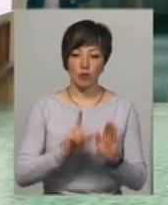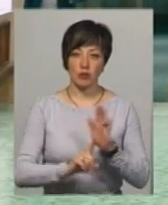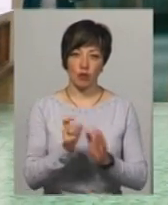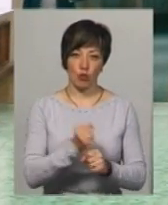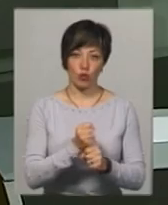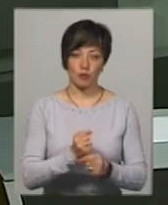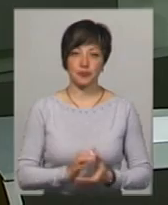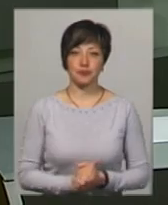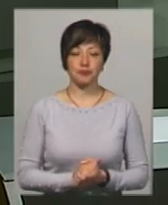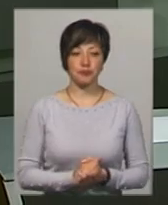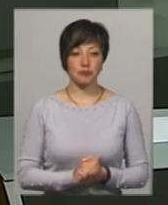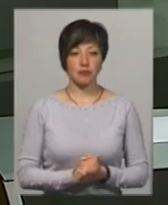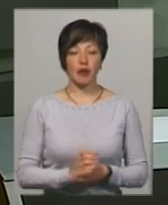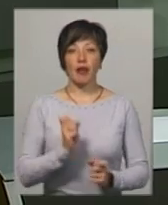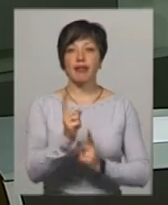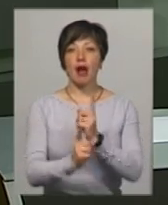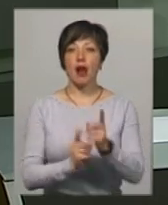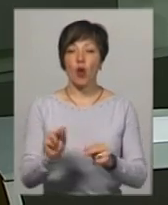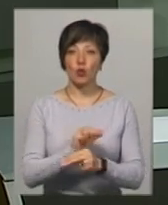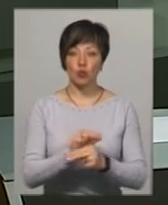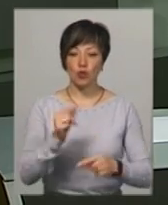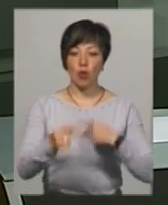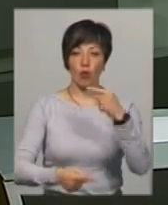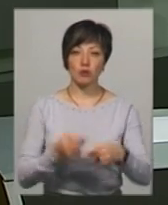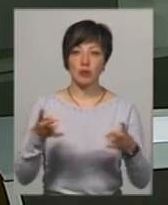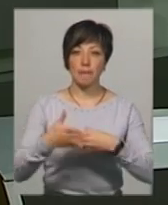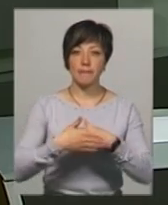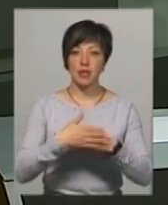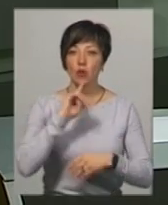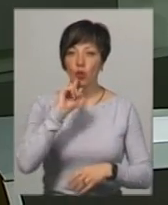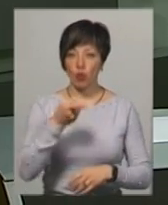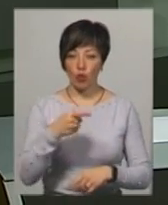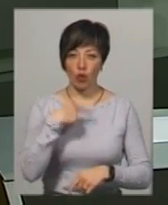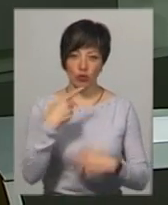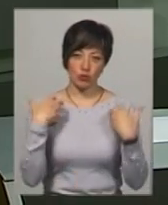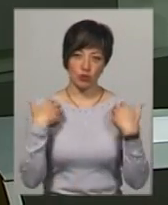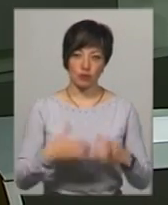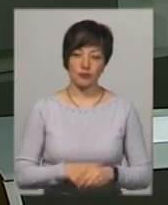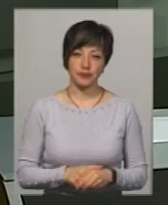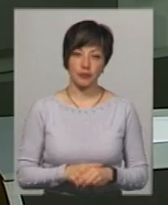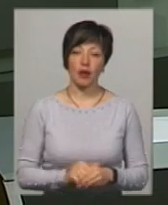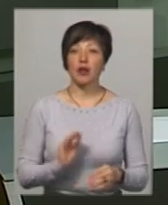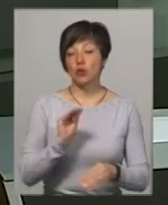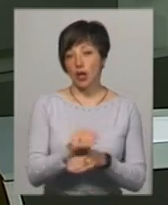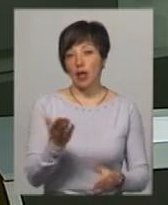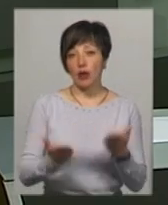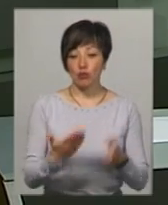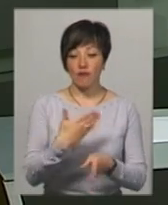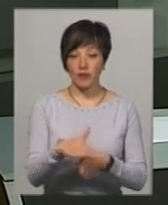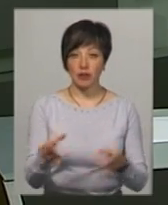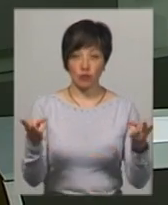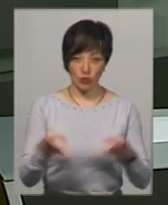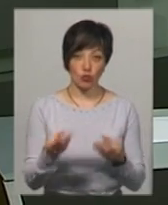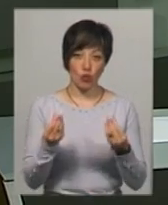роботи. На реконструкцію колеса огляду потрібно близько року, каже Василь Новачок. Додає, якщо виділять